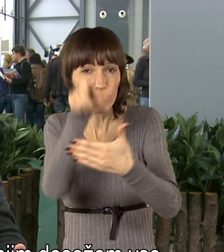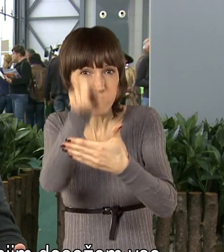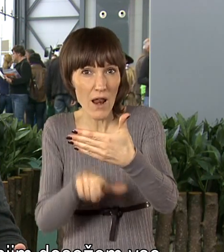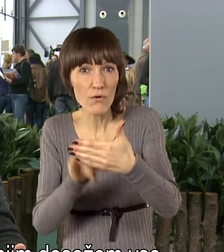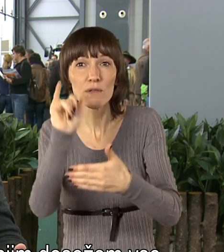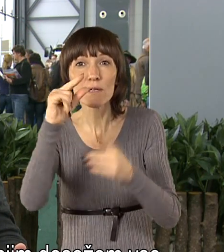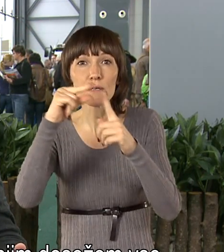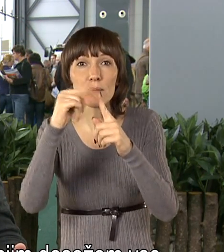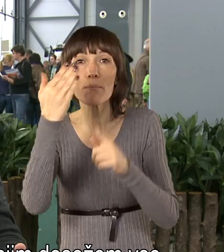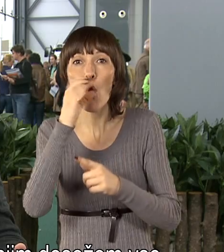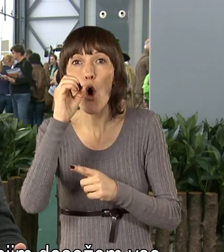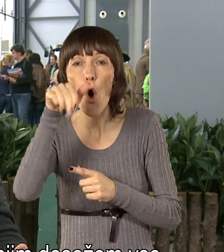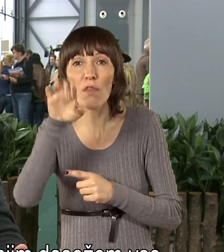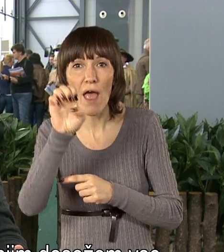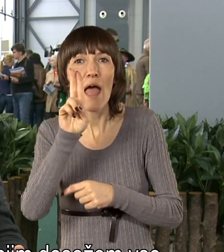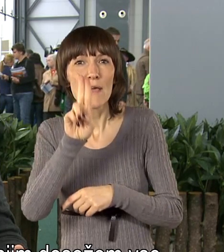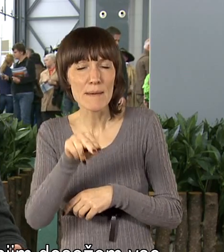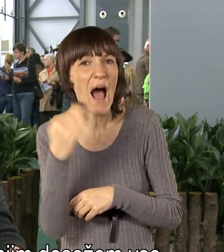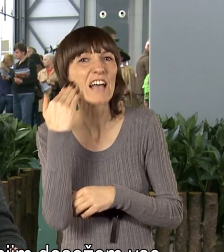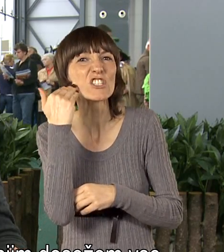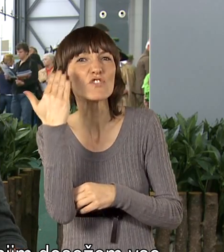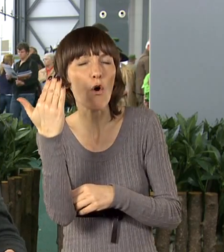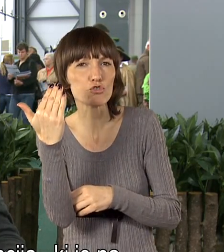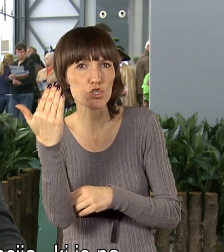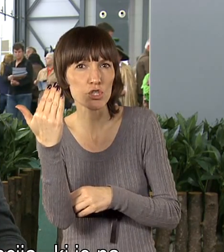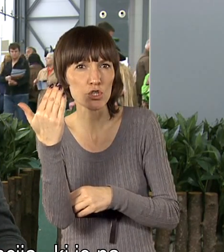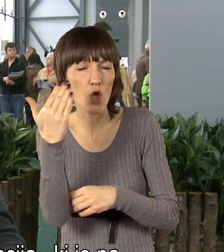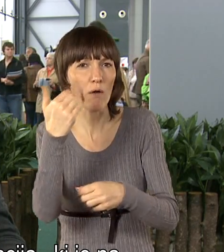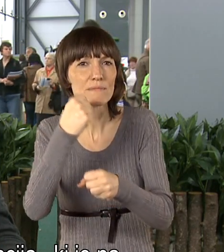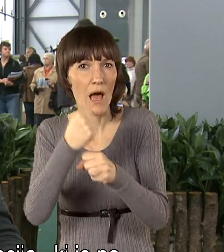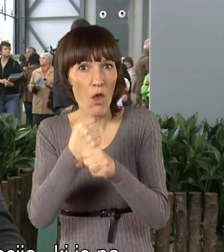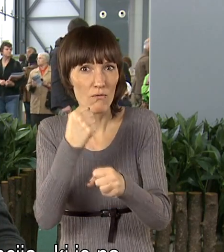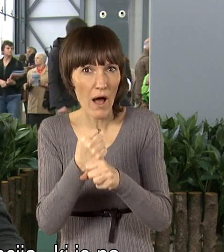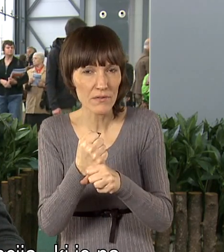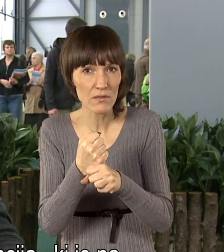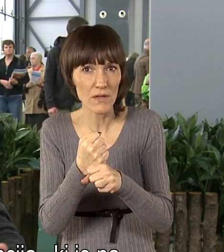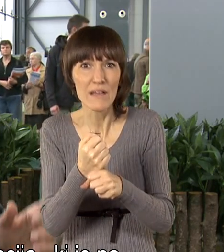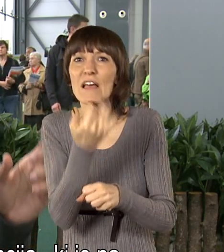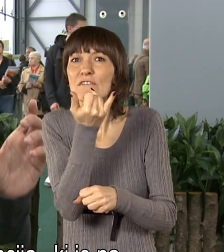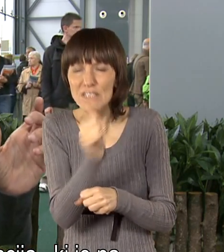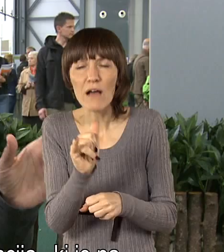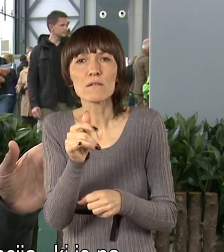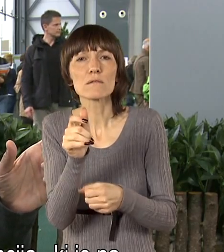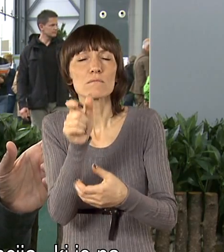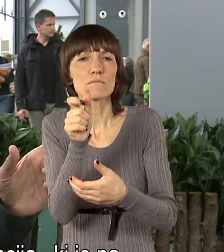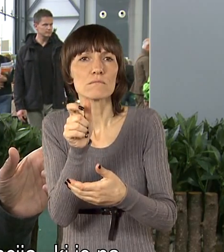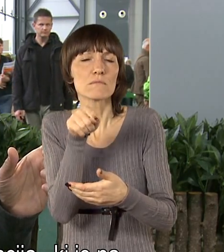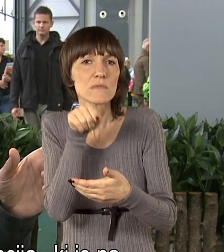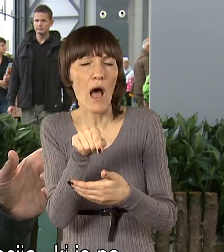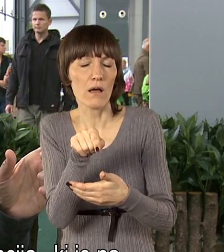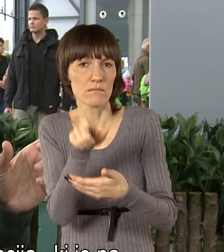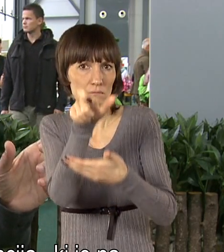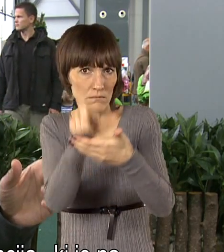tako naštimaš v bistvu, da imaš voice over, to je neka zvočna aplikacija, ne, ki je na vsakem